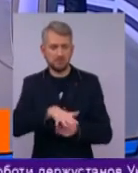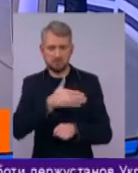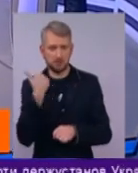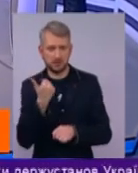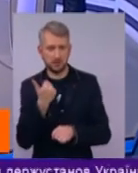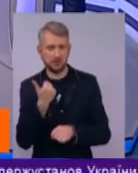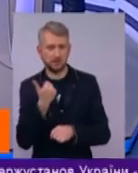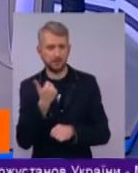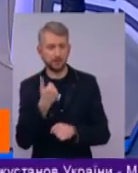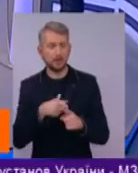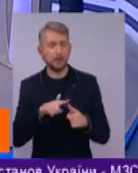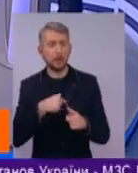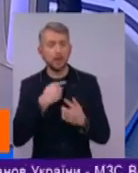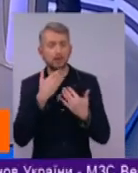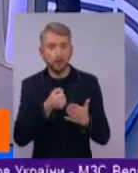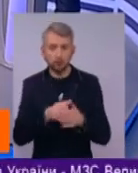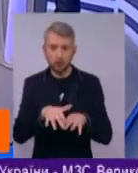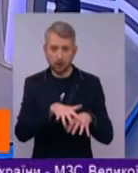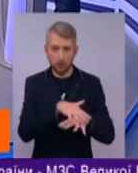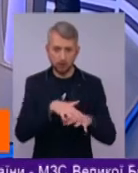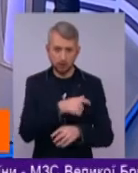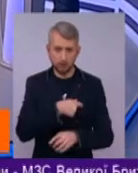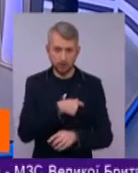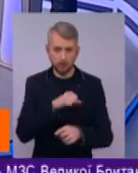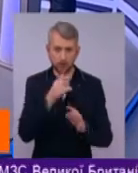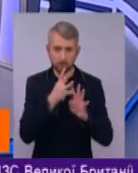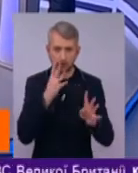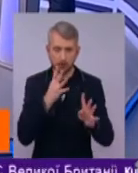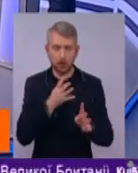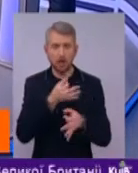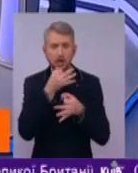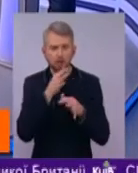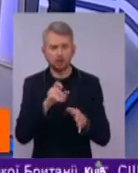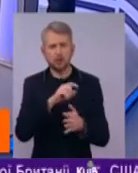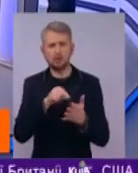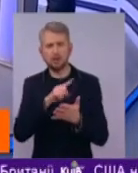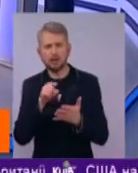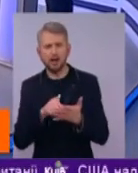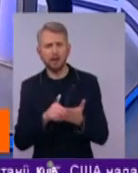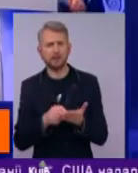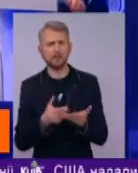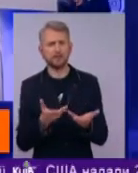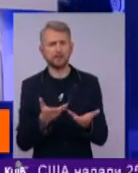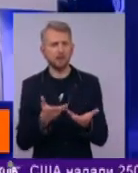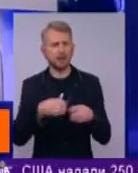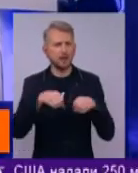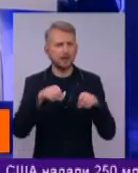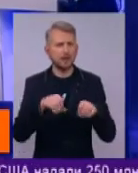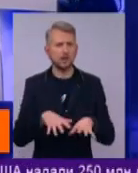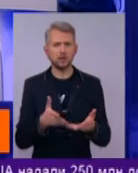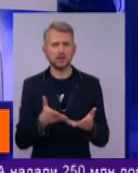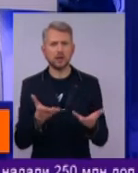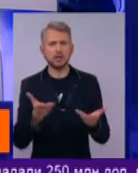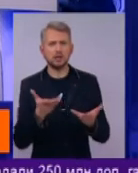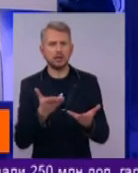на першому ряді. Це я звертаюся до народних депутатів, в першу чергу. В будь-які питання там вирішуються,